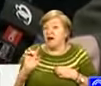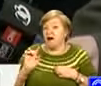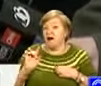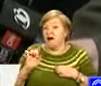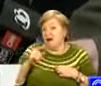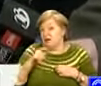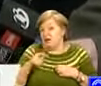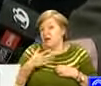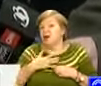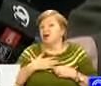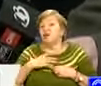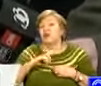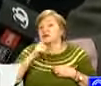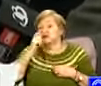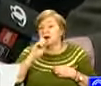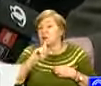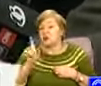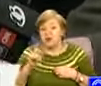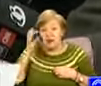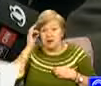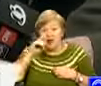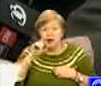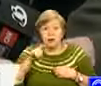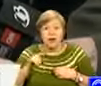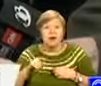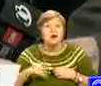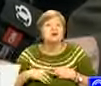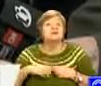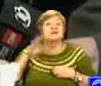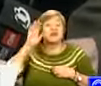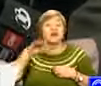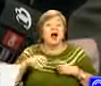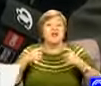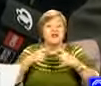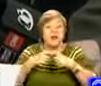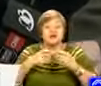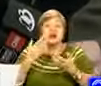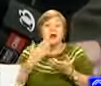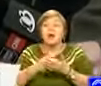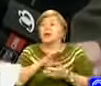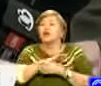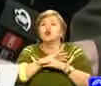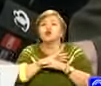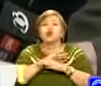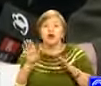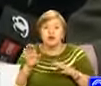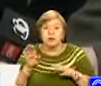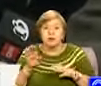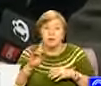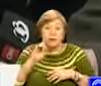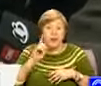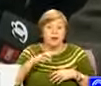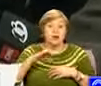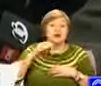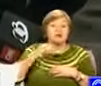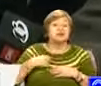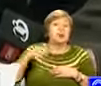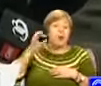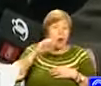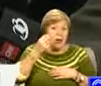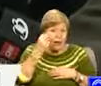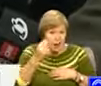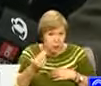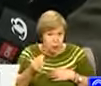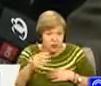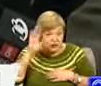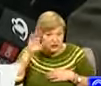nu abdicăm, acela de a reduce taxele pentru toate produsele dacă facem acest lucru. Deci dacă găsim că este oportun pentru un produs, de ce n-ar